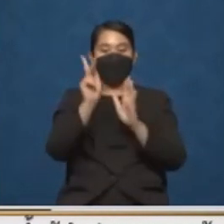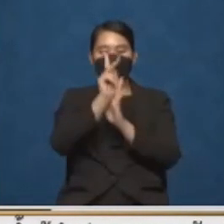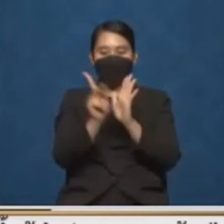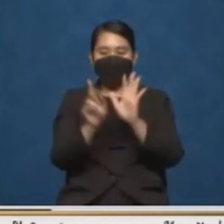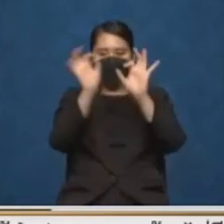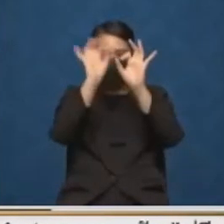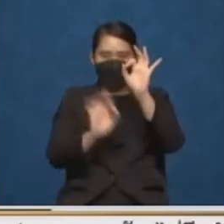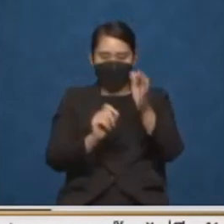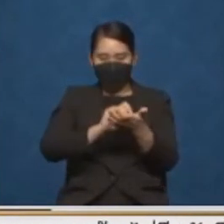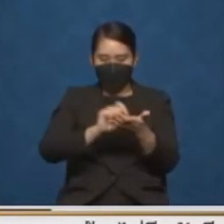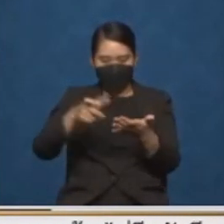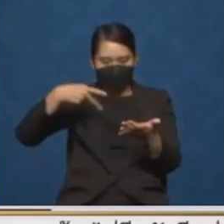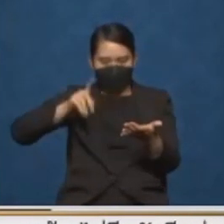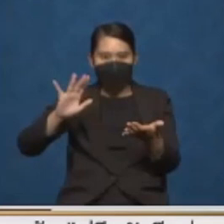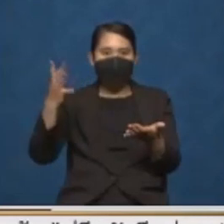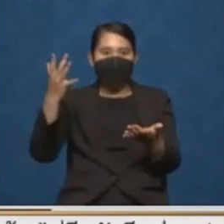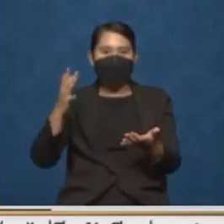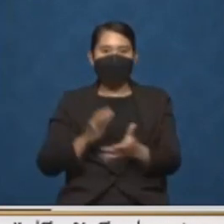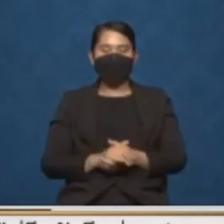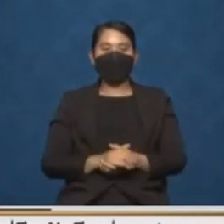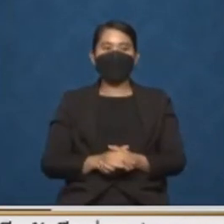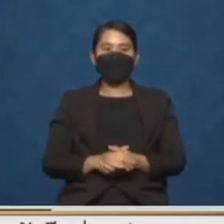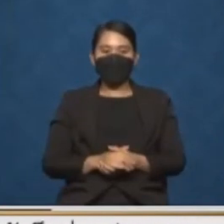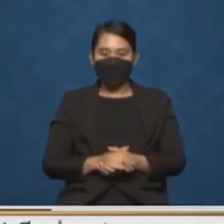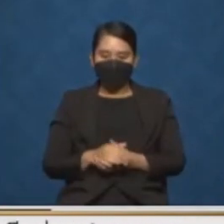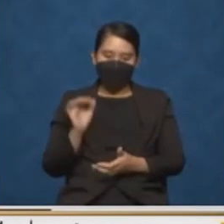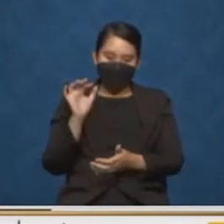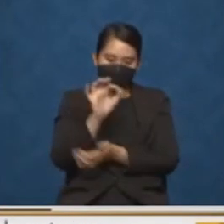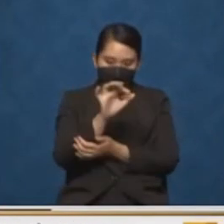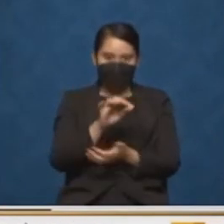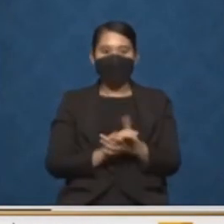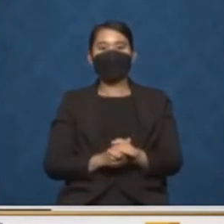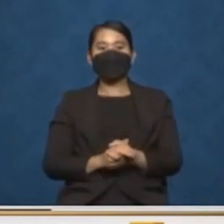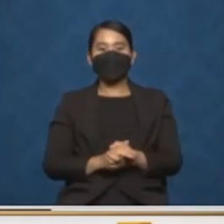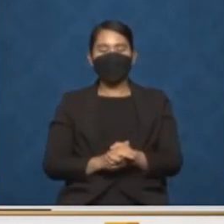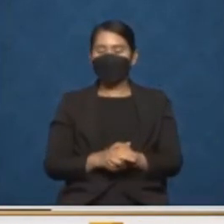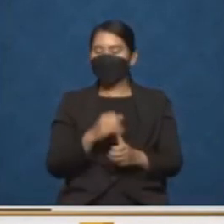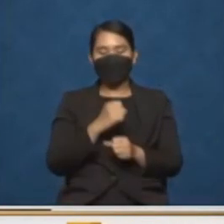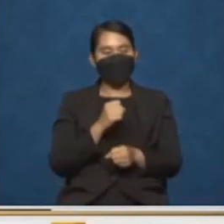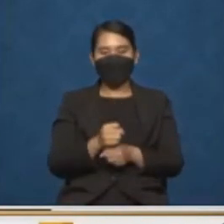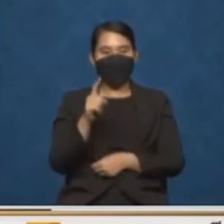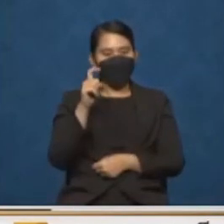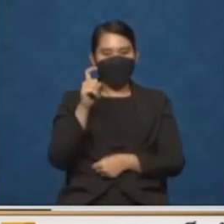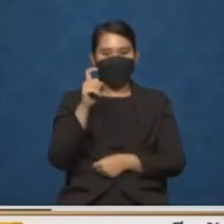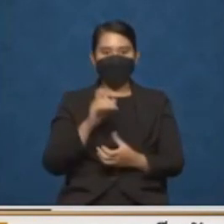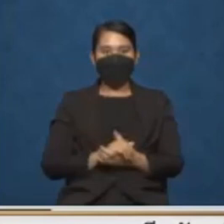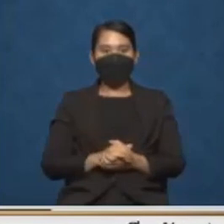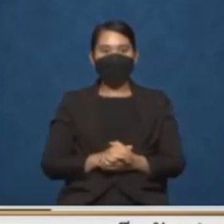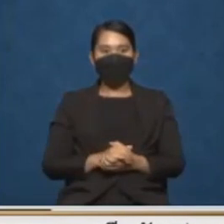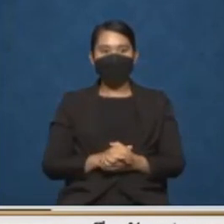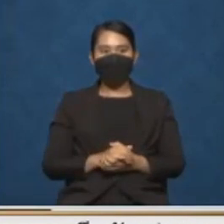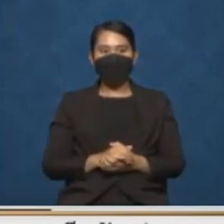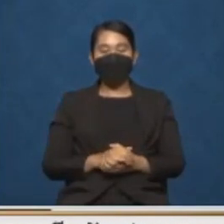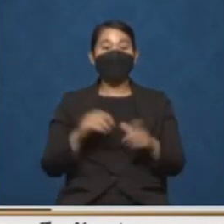จะไม่เกิดประโยชนกัประชาชน์ควบคุมนะครับจนแทบทำอะไรไมได้เลยแค่คำ